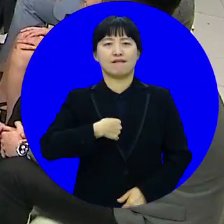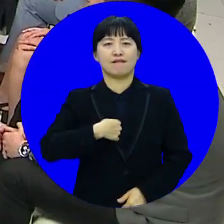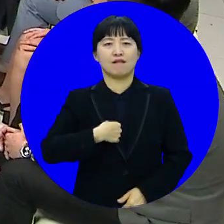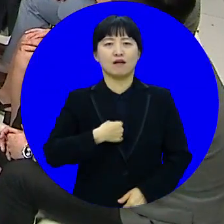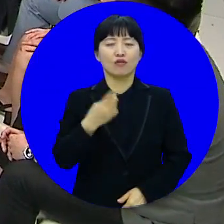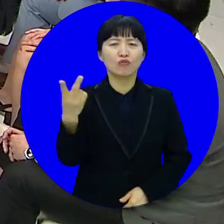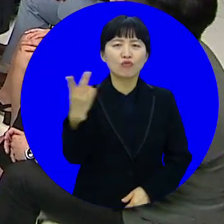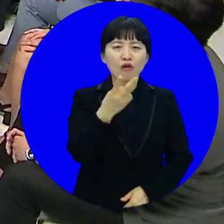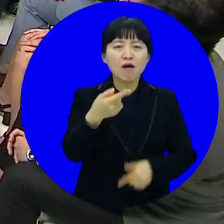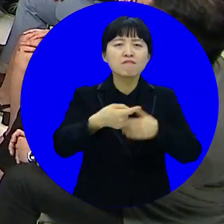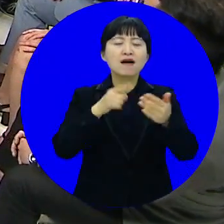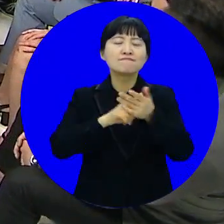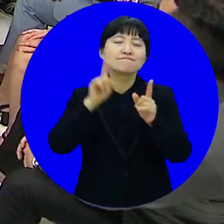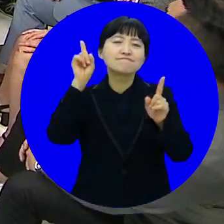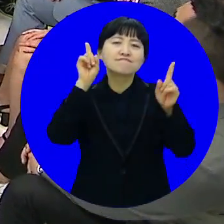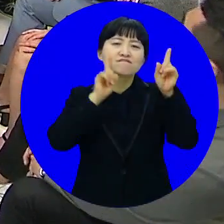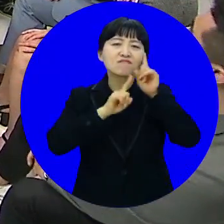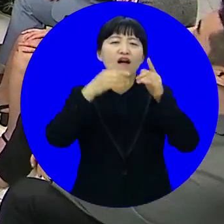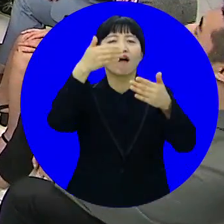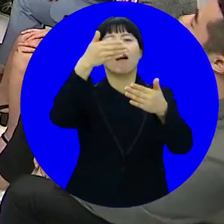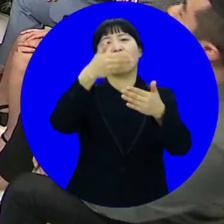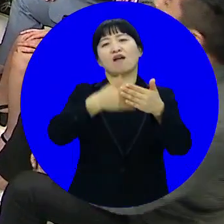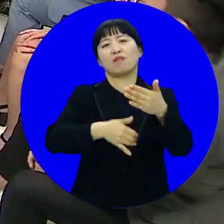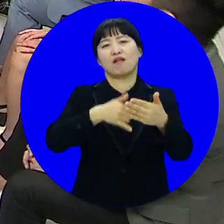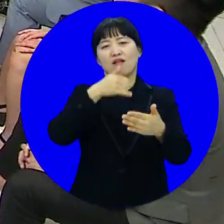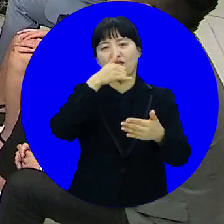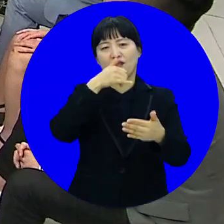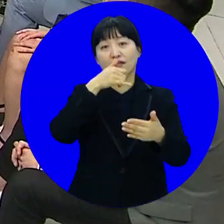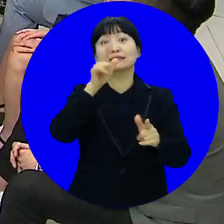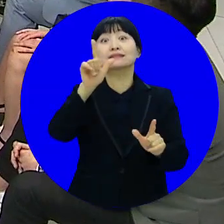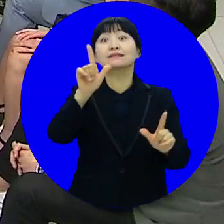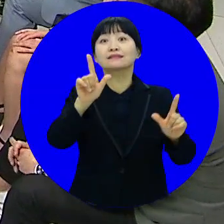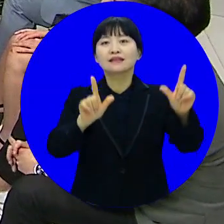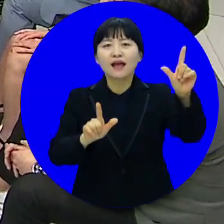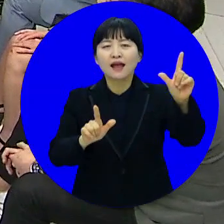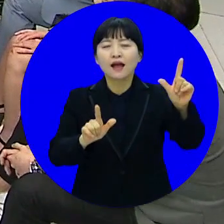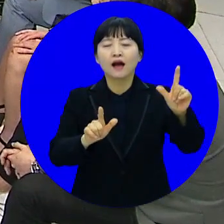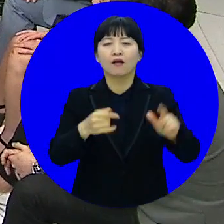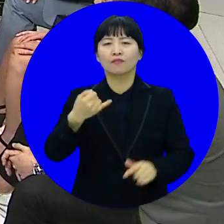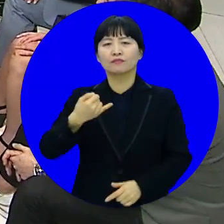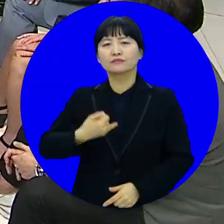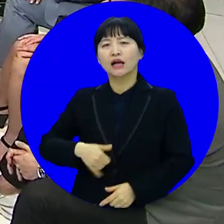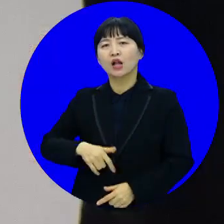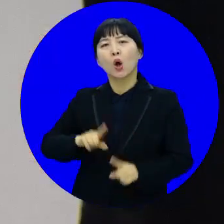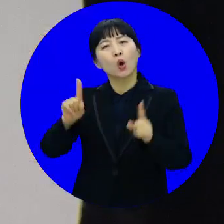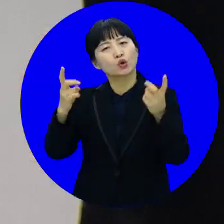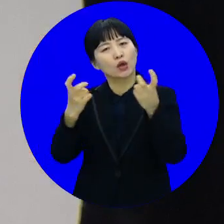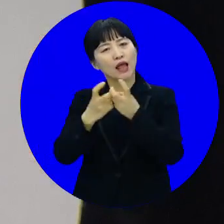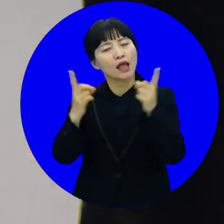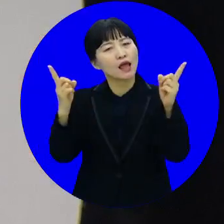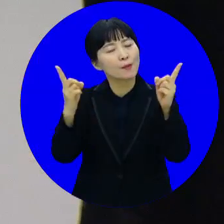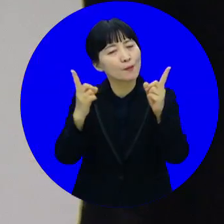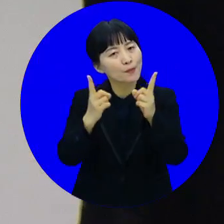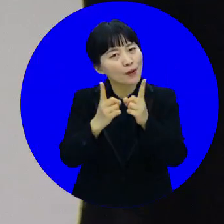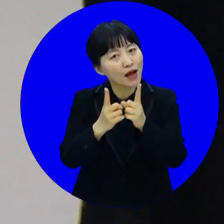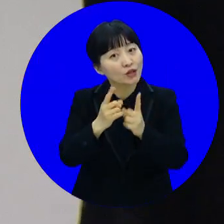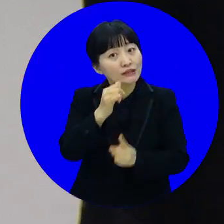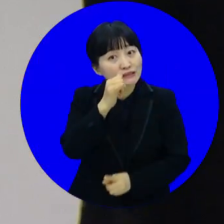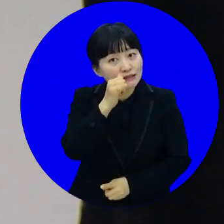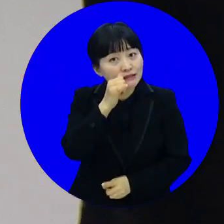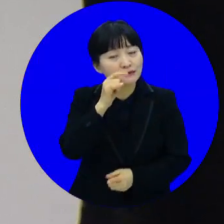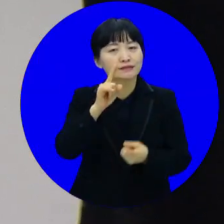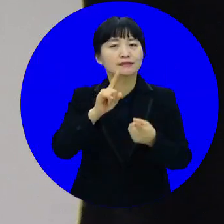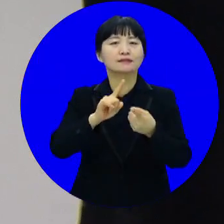분이 아직 그 마음의 상처가 아물지가 않아서 갈등이 남아 있는데요. 근데 이런 상태에서 두